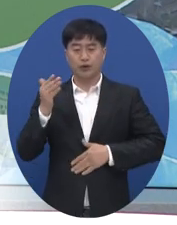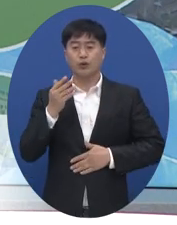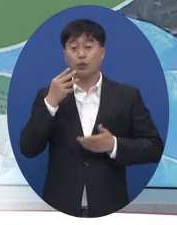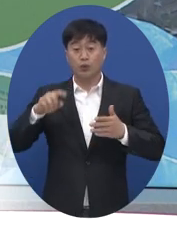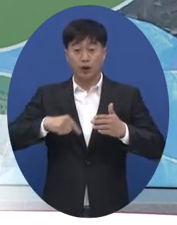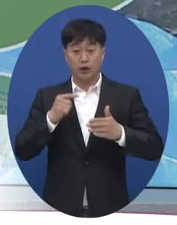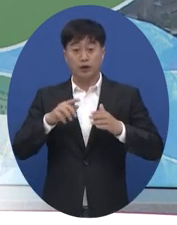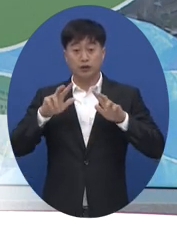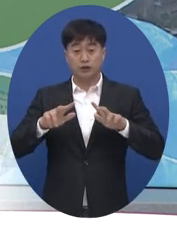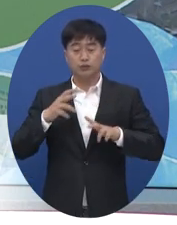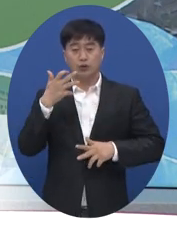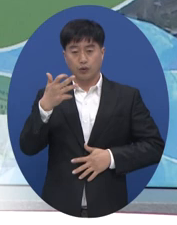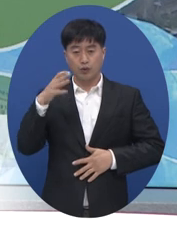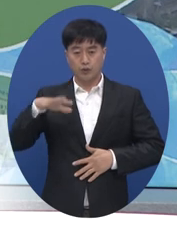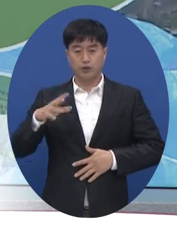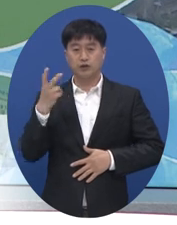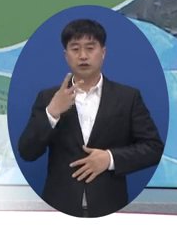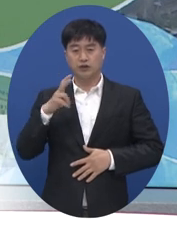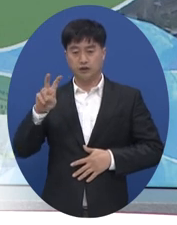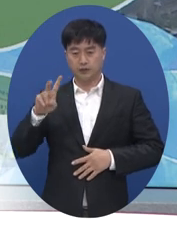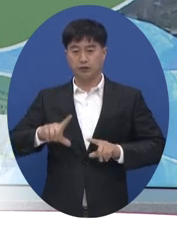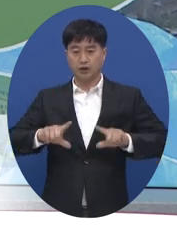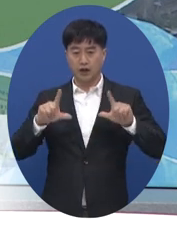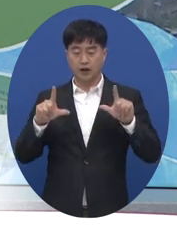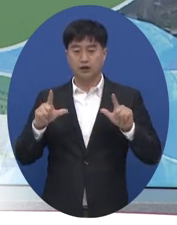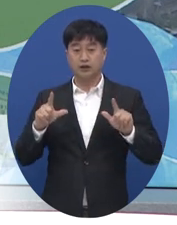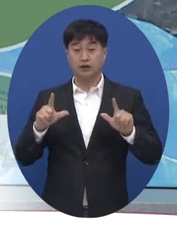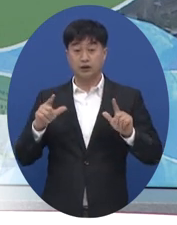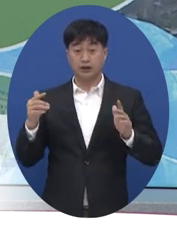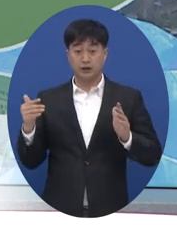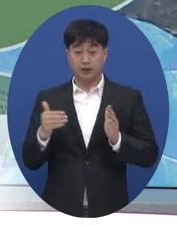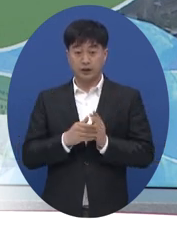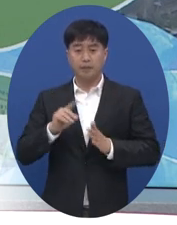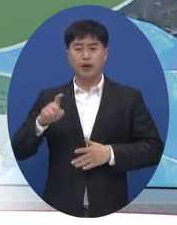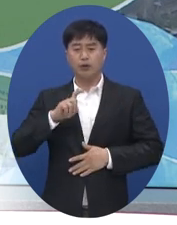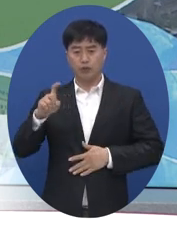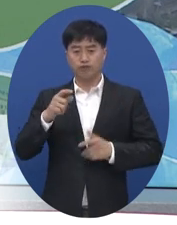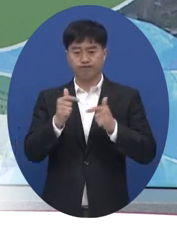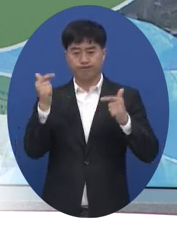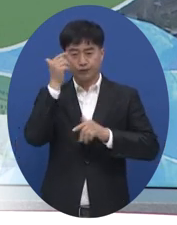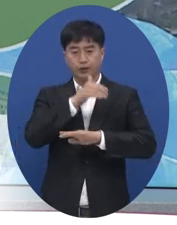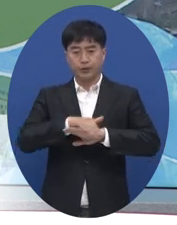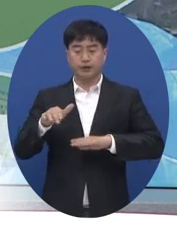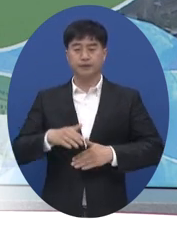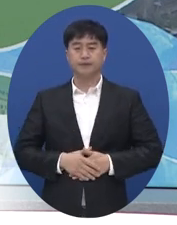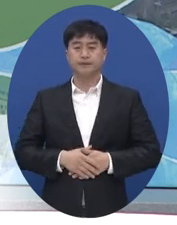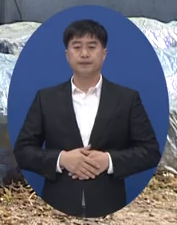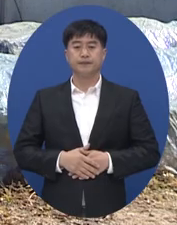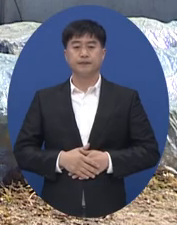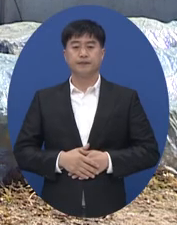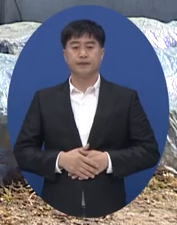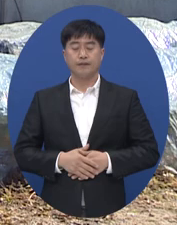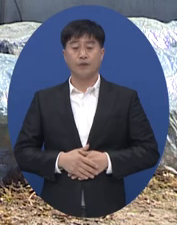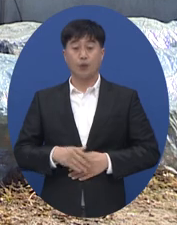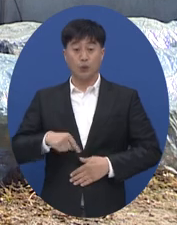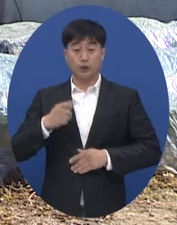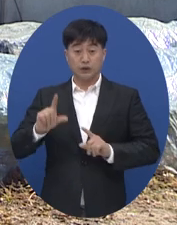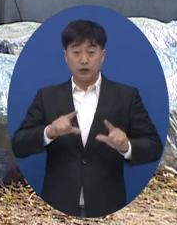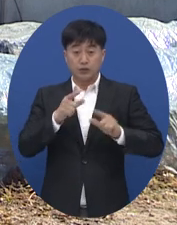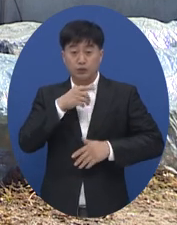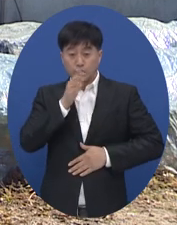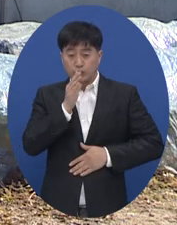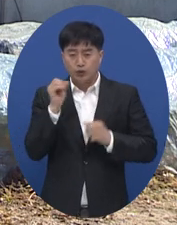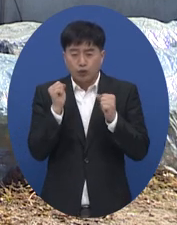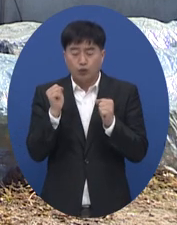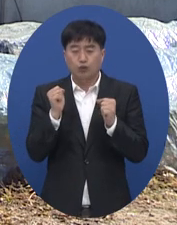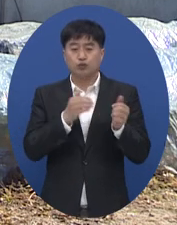현재도 4 18 고 3 있는데요 오늘 2012년까지 백열 것으로 늘어날 전망입니다 홀몸